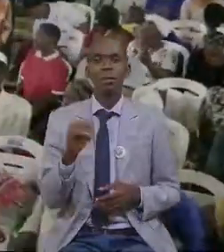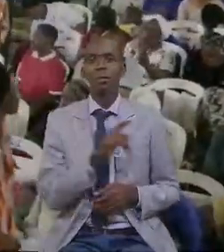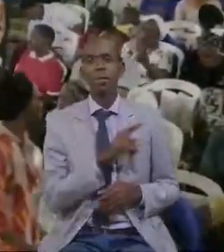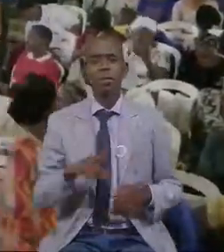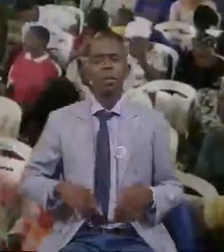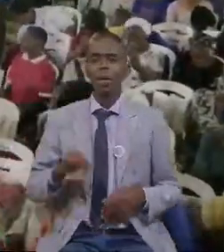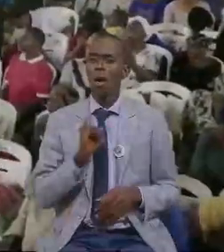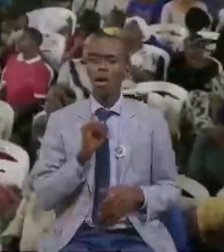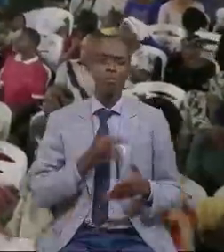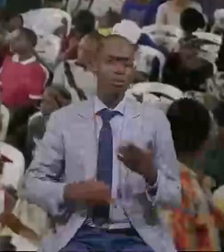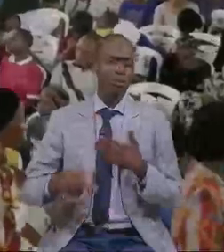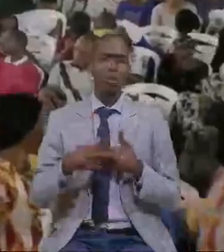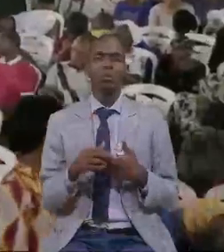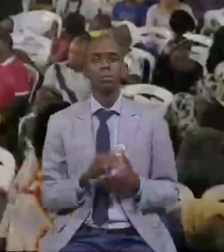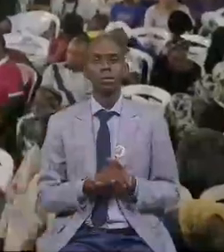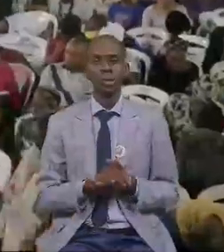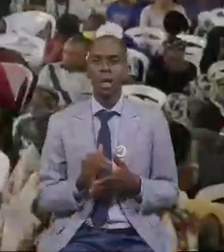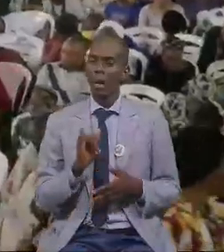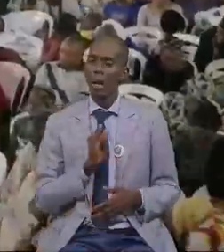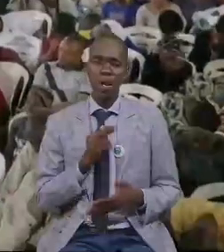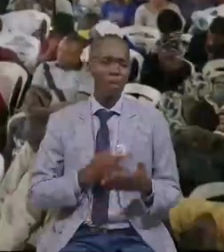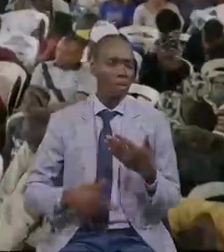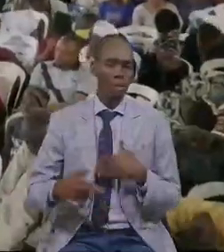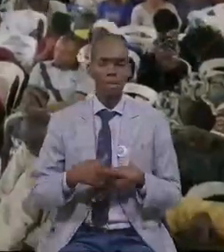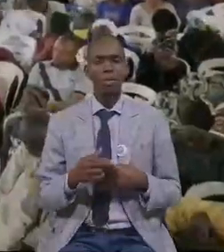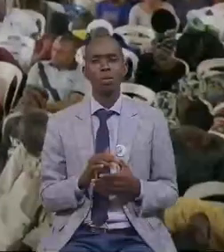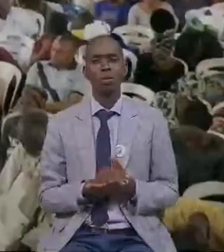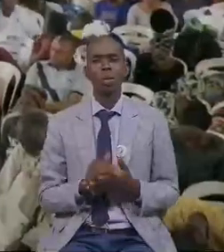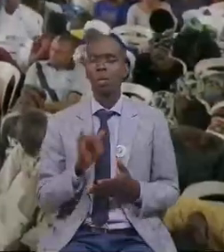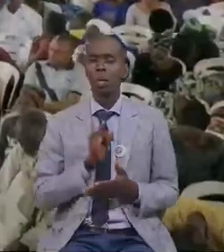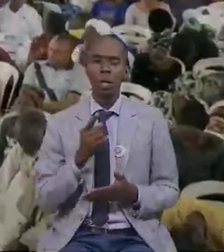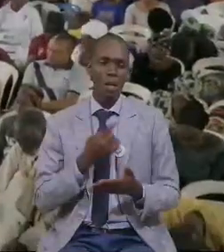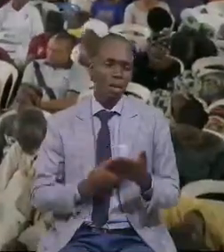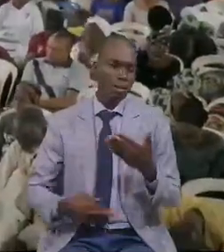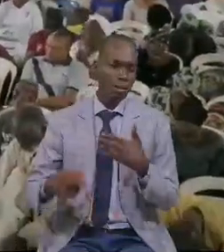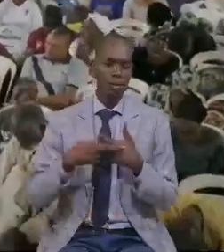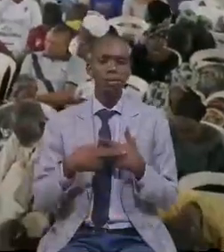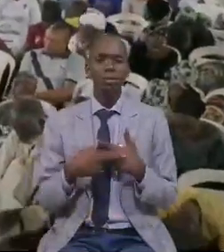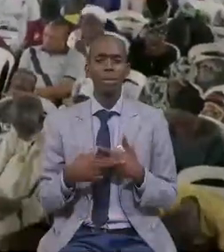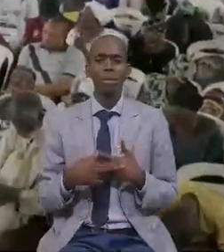Seigneur, je reviens à toi, je reviens à toi, je reviens à toi.